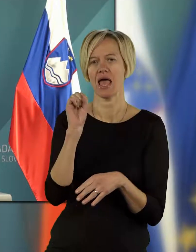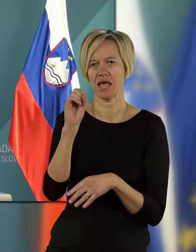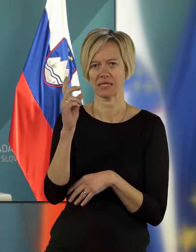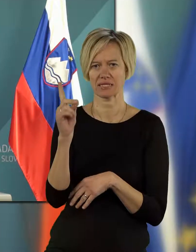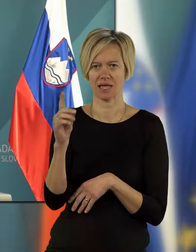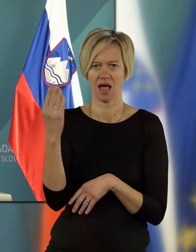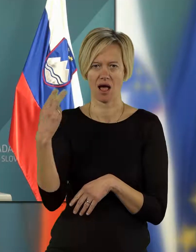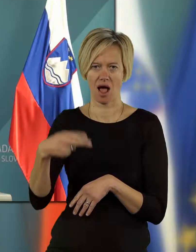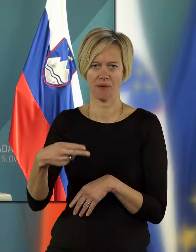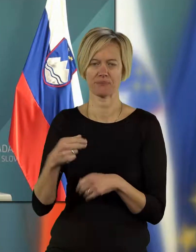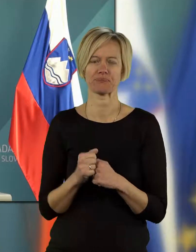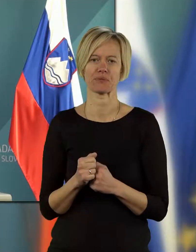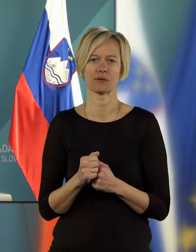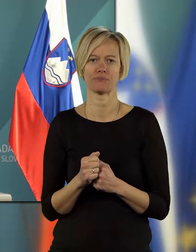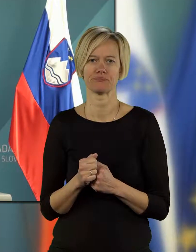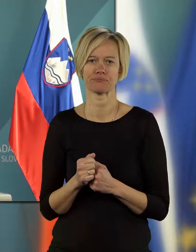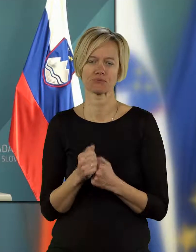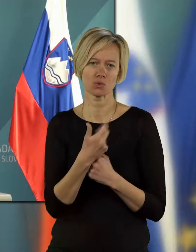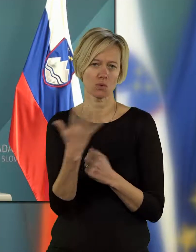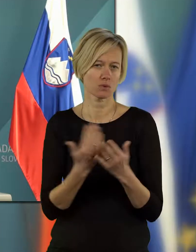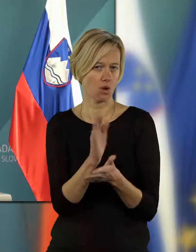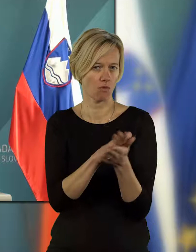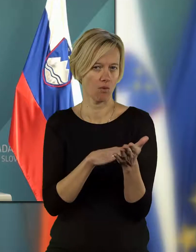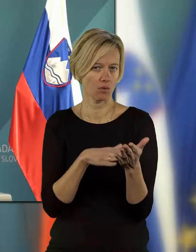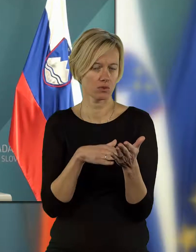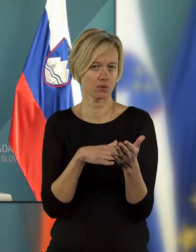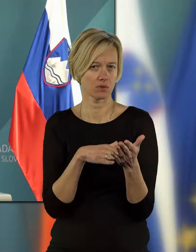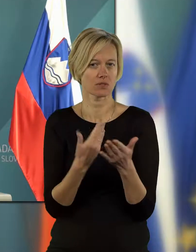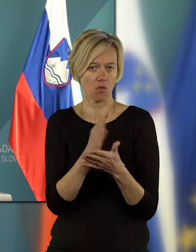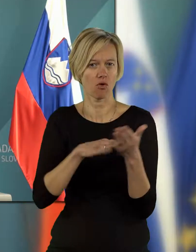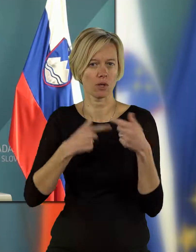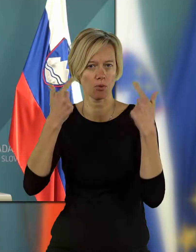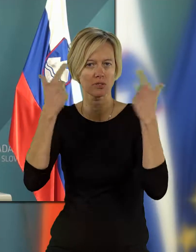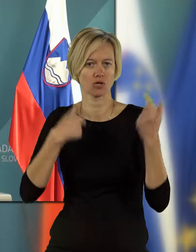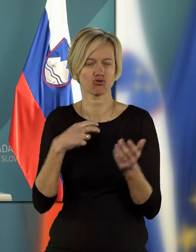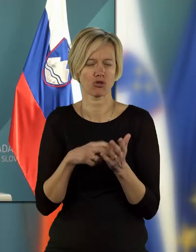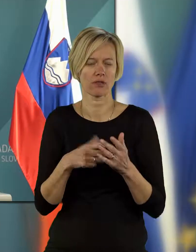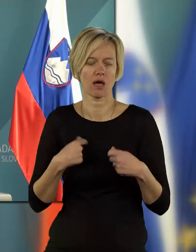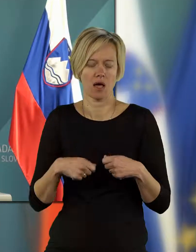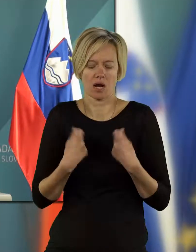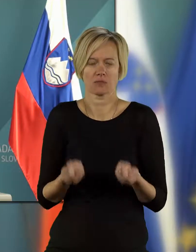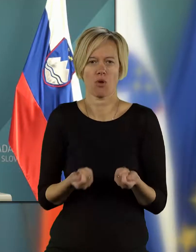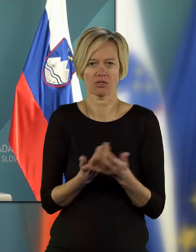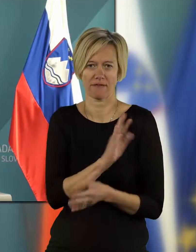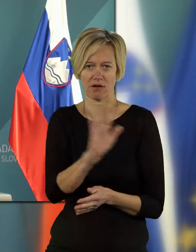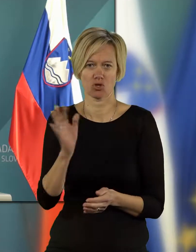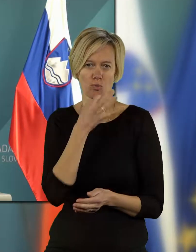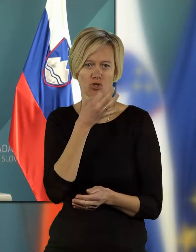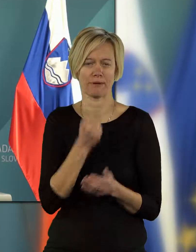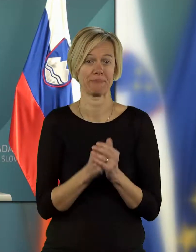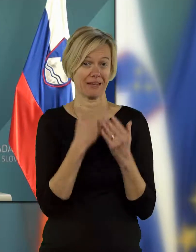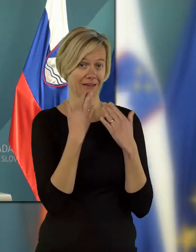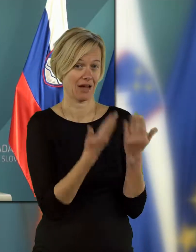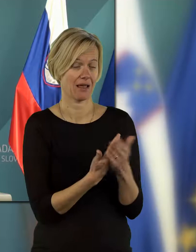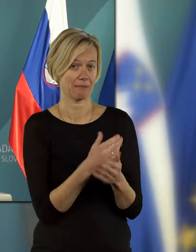vodila SDH. Toliko za uvodna pojasnila, sem pa še na razpolago za vaše vprašanje. Izvolite.